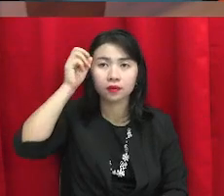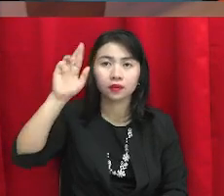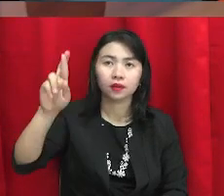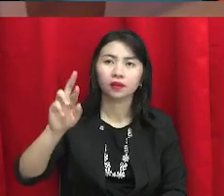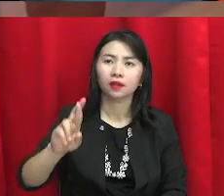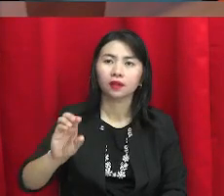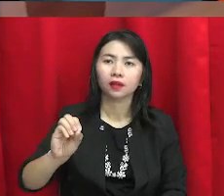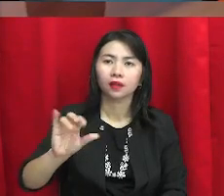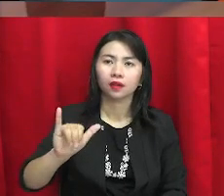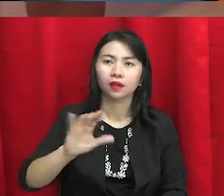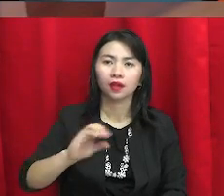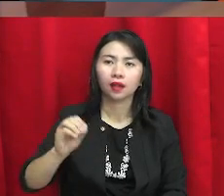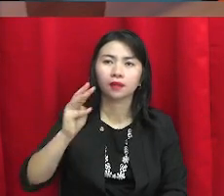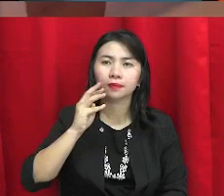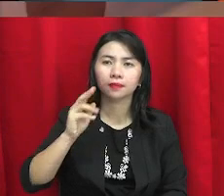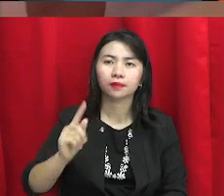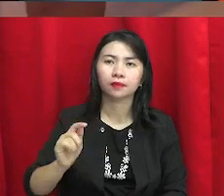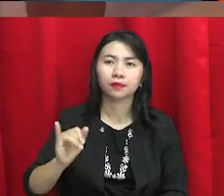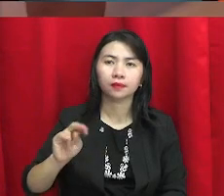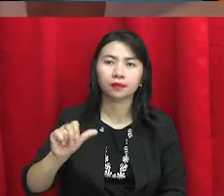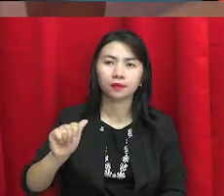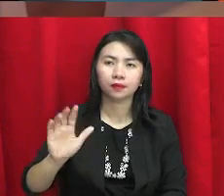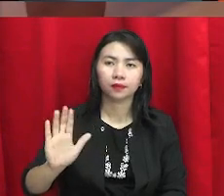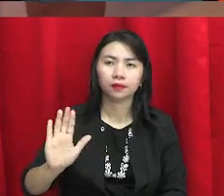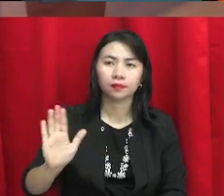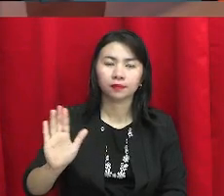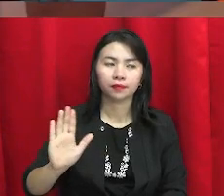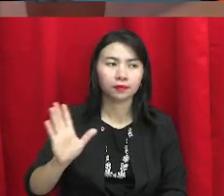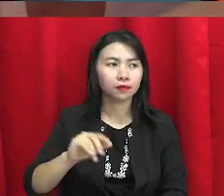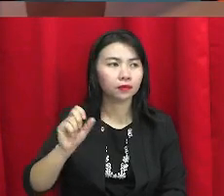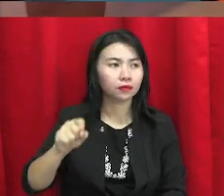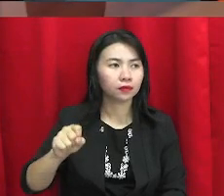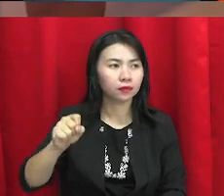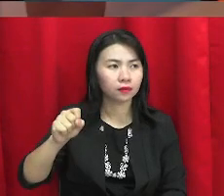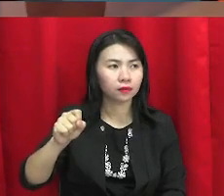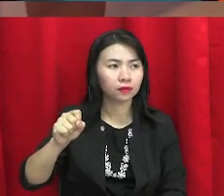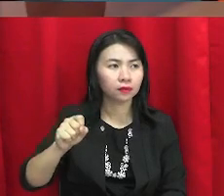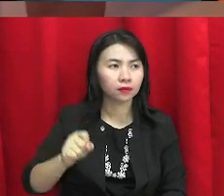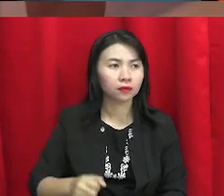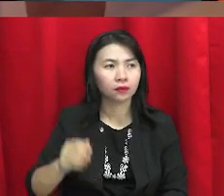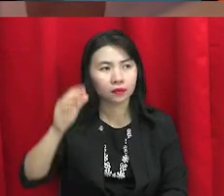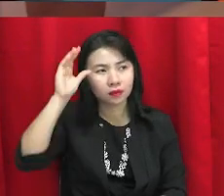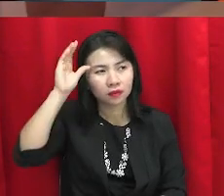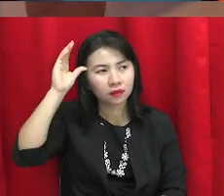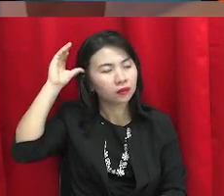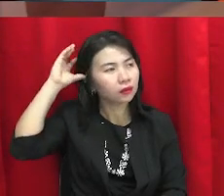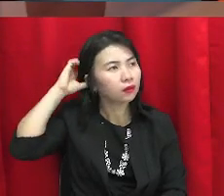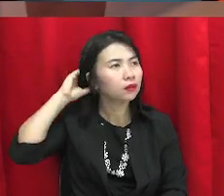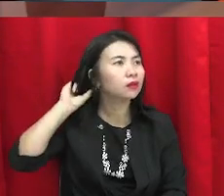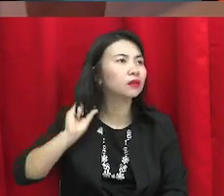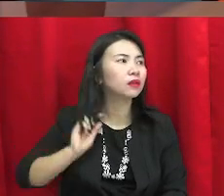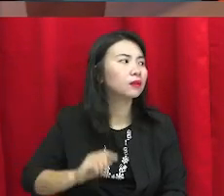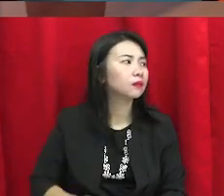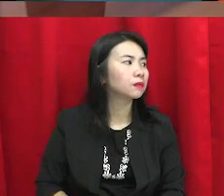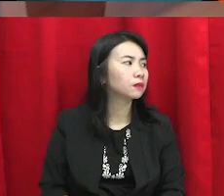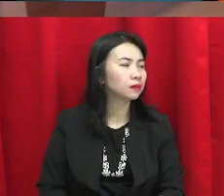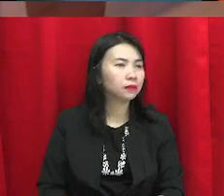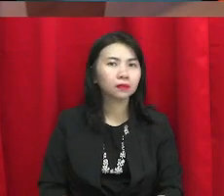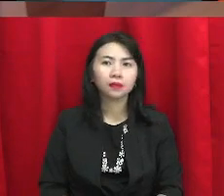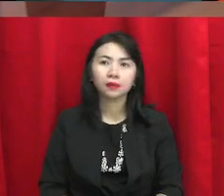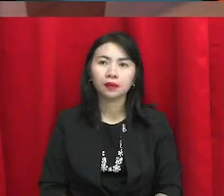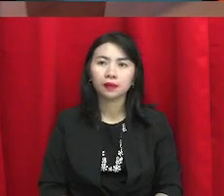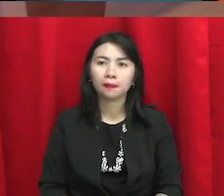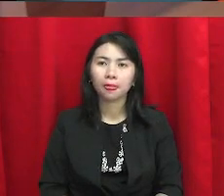sa inyo. Shout out dyan sa Hairmaid Salon. Ayan, dyan nakita ko yung picture ni Ma'am Tina. Sinend sa area namin eh. Kasi nandoon siya at sinend